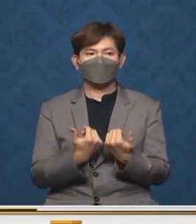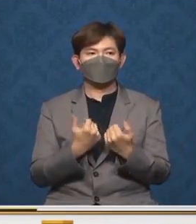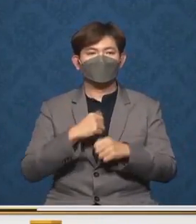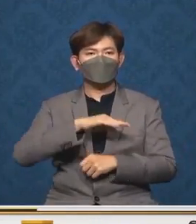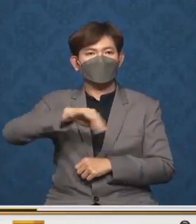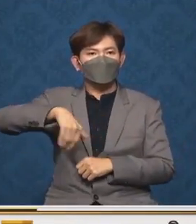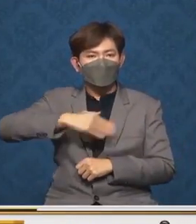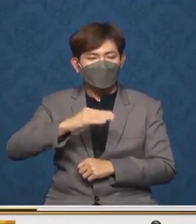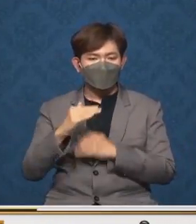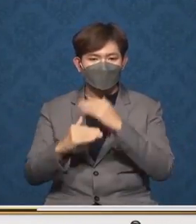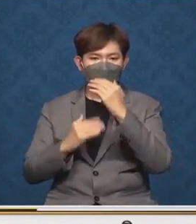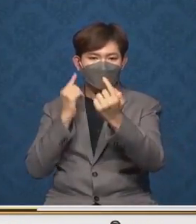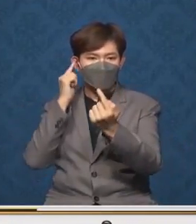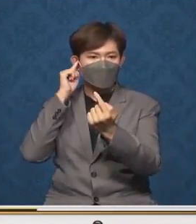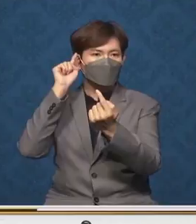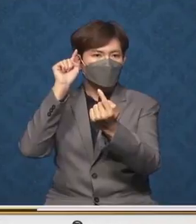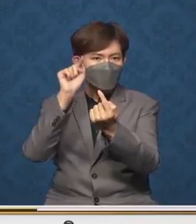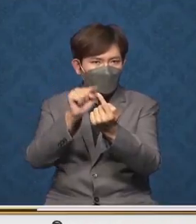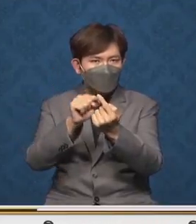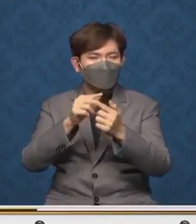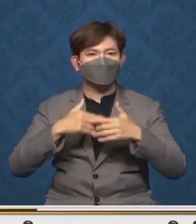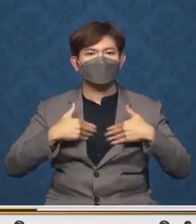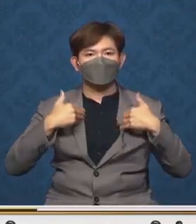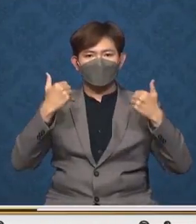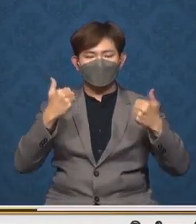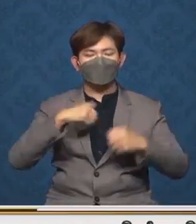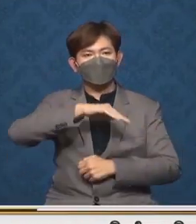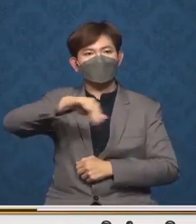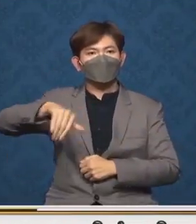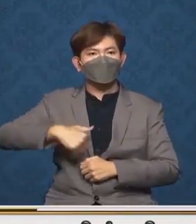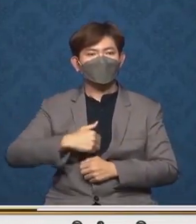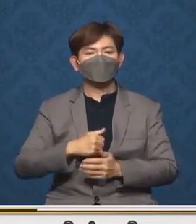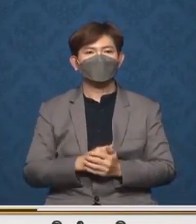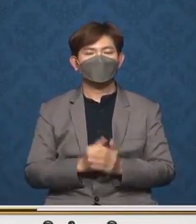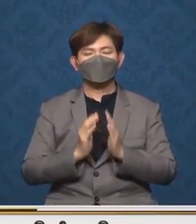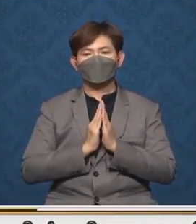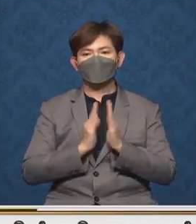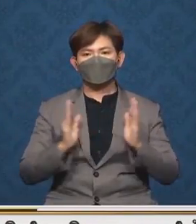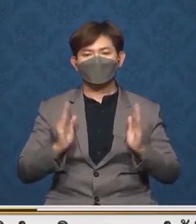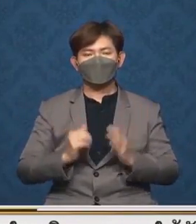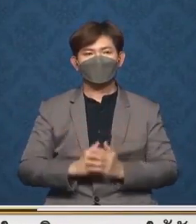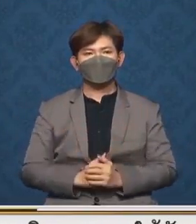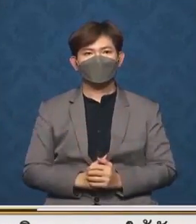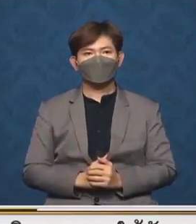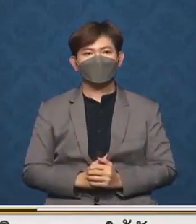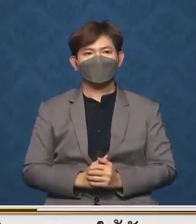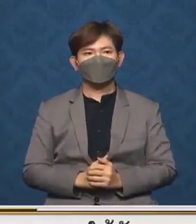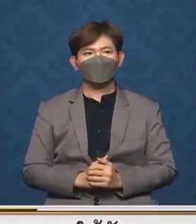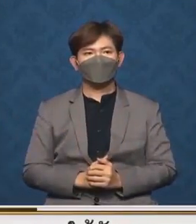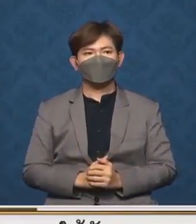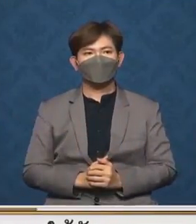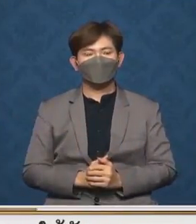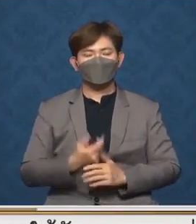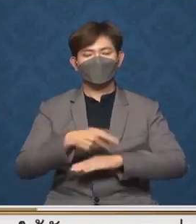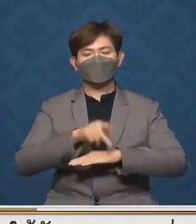ของเราไปสู่จุดหมายร่วมกันโดยสวัสดิภาพทุกๆคนนะครับขอกราบขอบพระคุณครับ ครับขอบคุณครับ